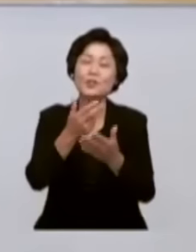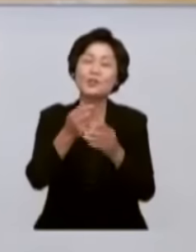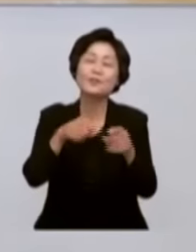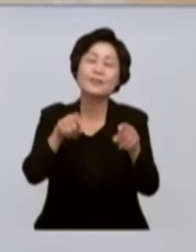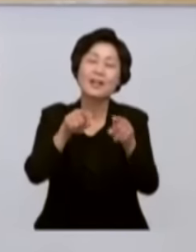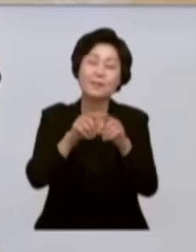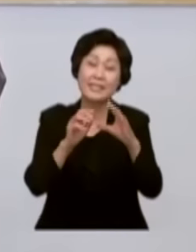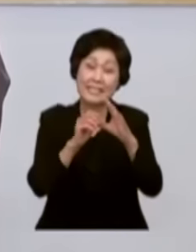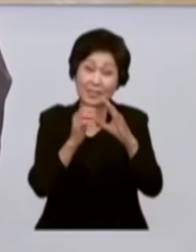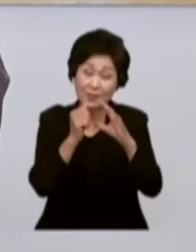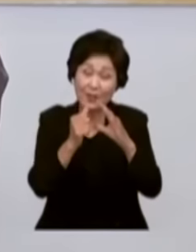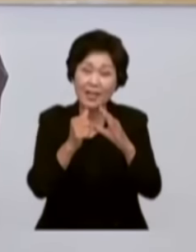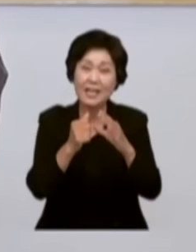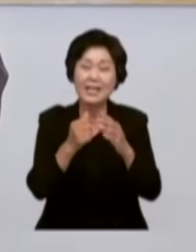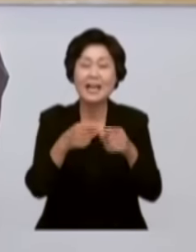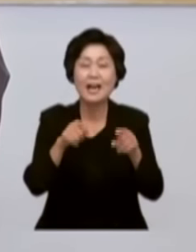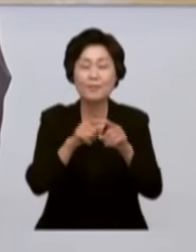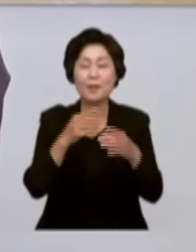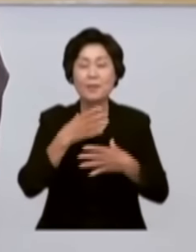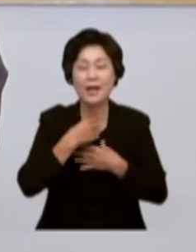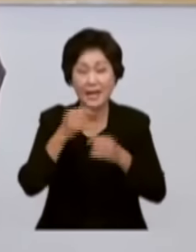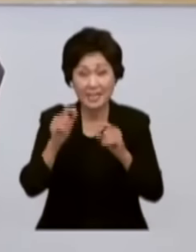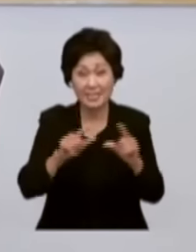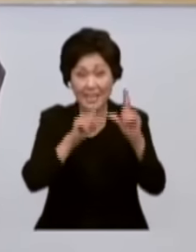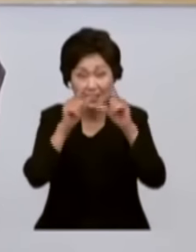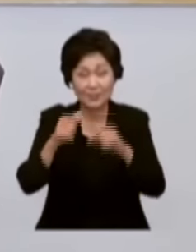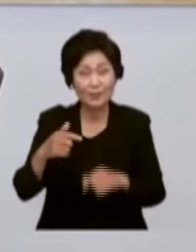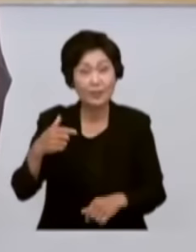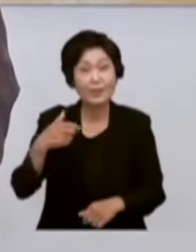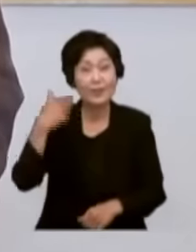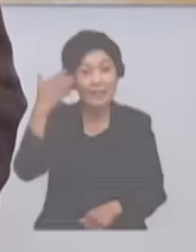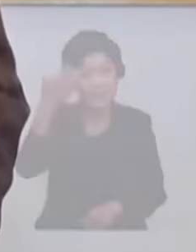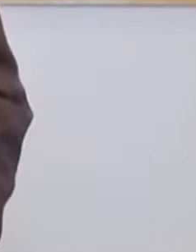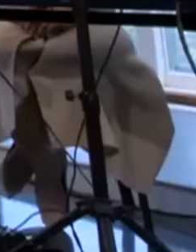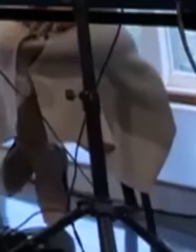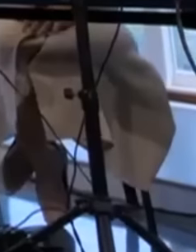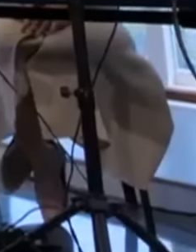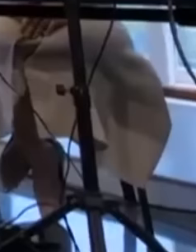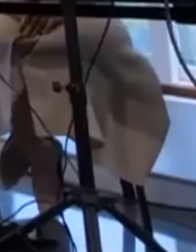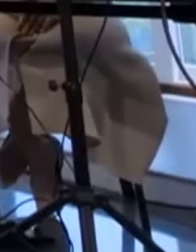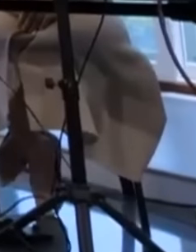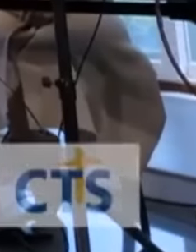CTS와 함께 평안하게 보내시고 저희는 다음 시간에 다시 뵙겠습니다. 안녕히 계십시오.